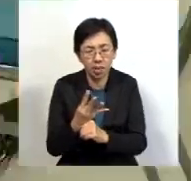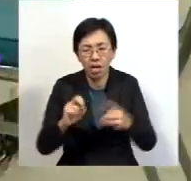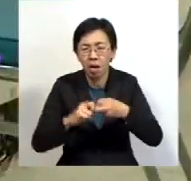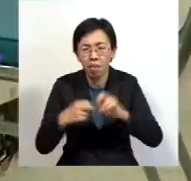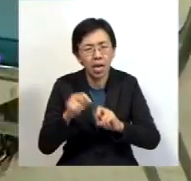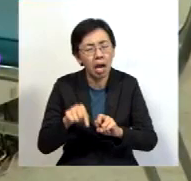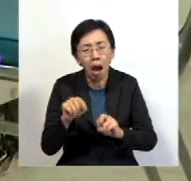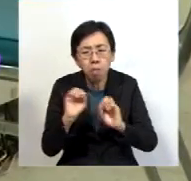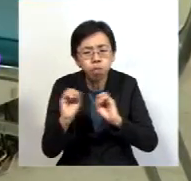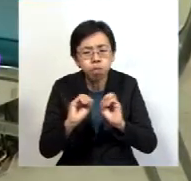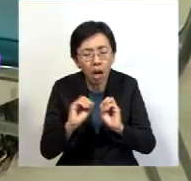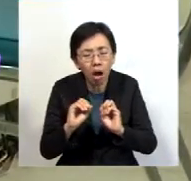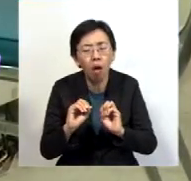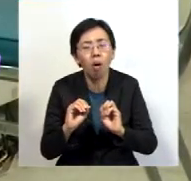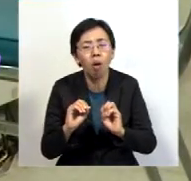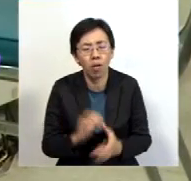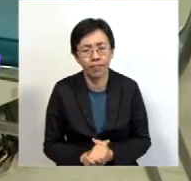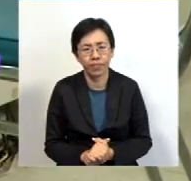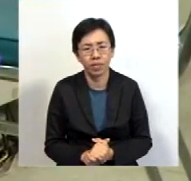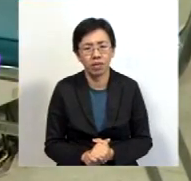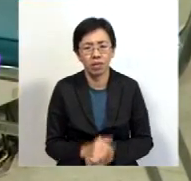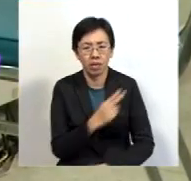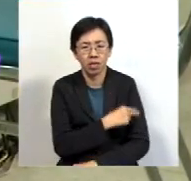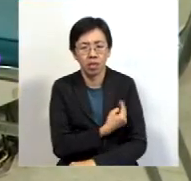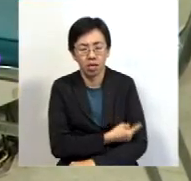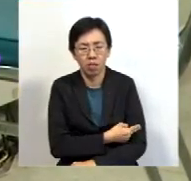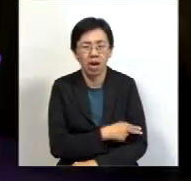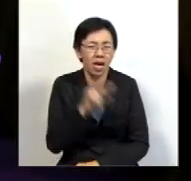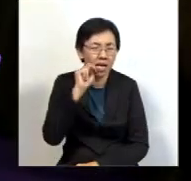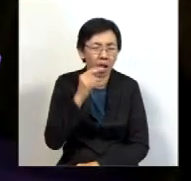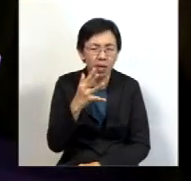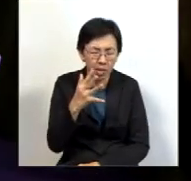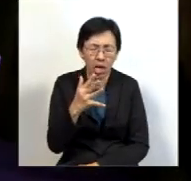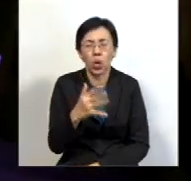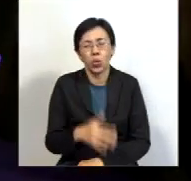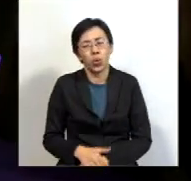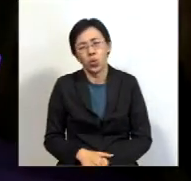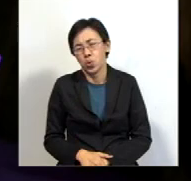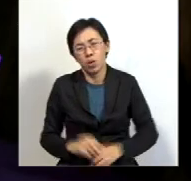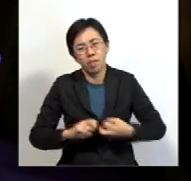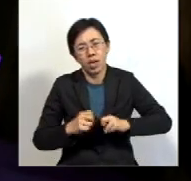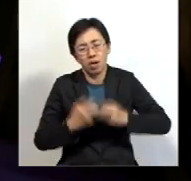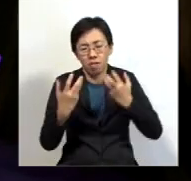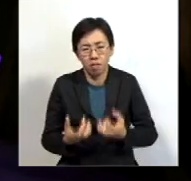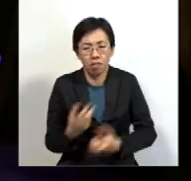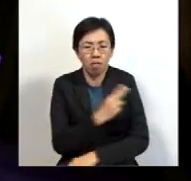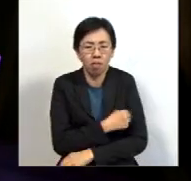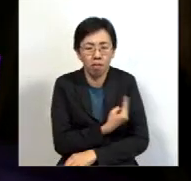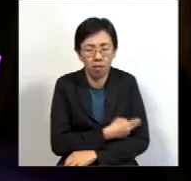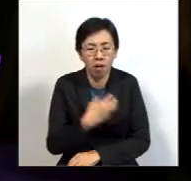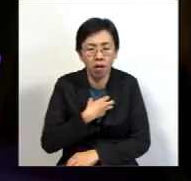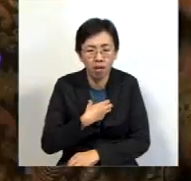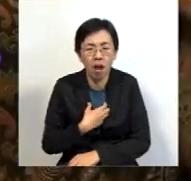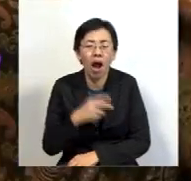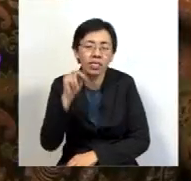จอปัญหาแบบนี้มาก่อนในรอบต่ำกว่า10ปีที่โรงพยาบาลต้องขาดแคลนน้ำหนักขนาดนี้ตอนนี้เนี่ยทางโรงพยาบาลก็มีความต้อง